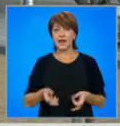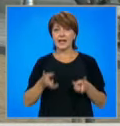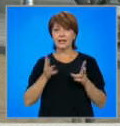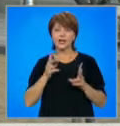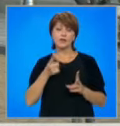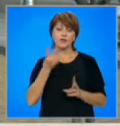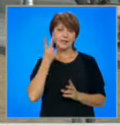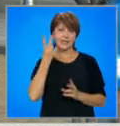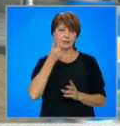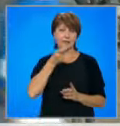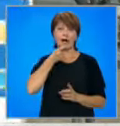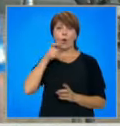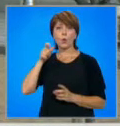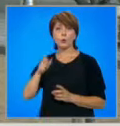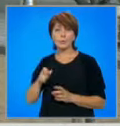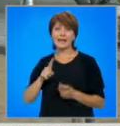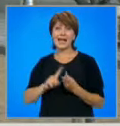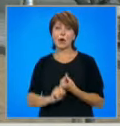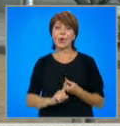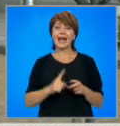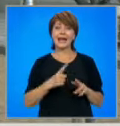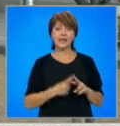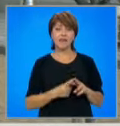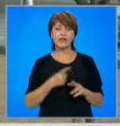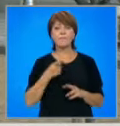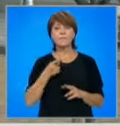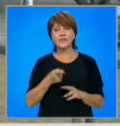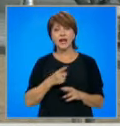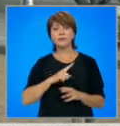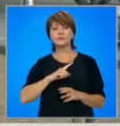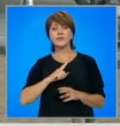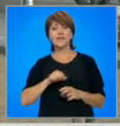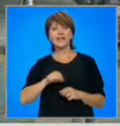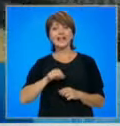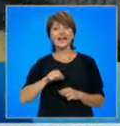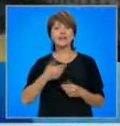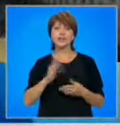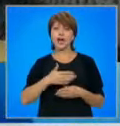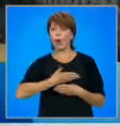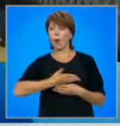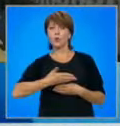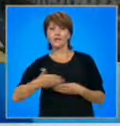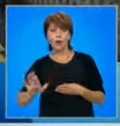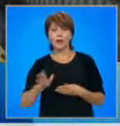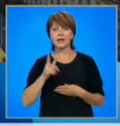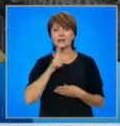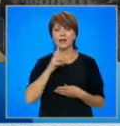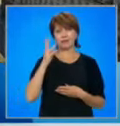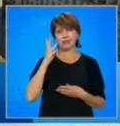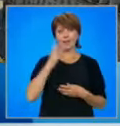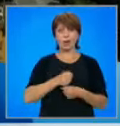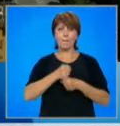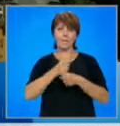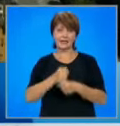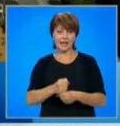разбра от думите на Корнелия Нинова пред Българската национална телевизия. Тя заяви, че именно до вторник ще държи вратата отворена за реализирането на този трети мандат.